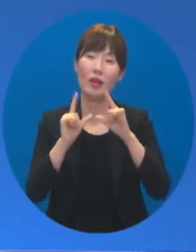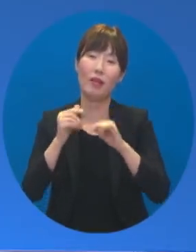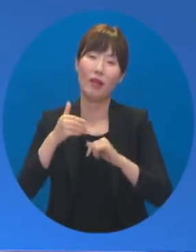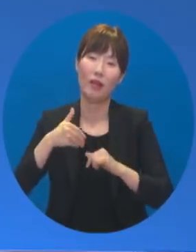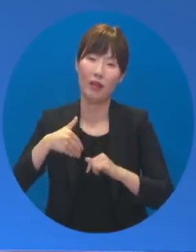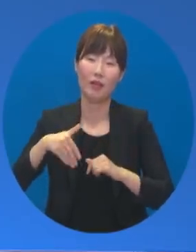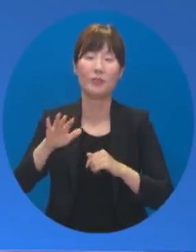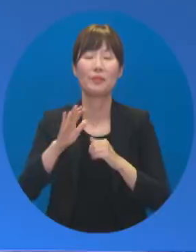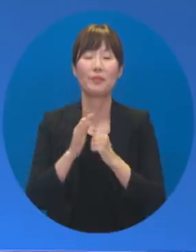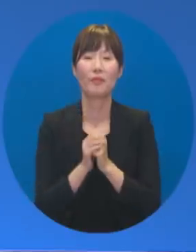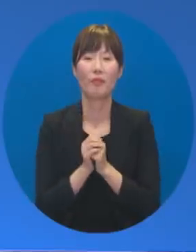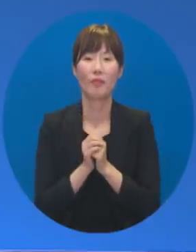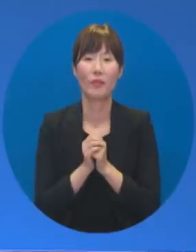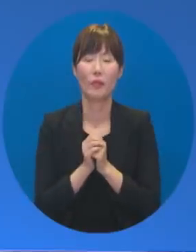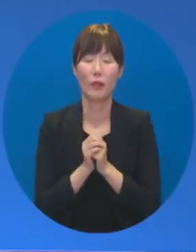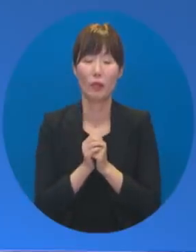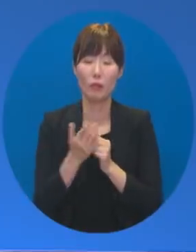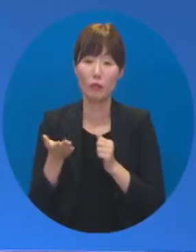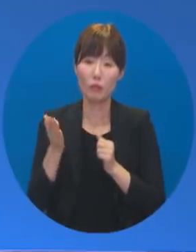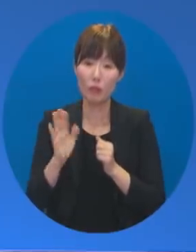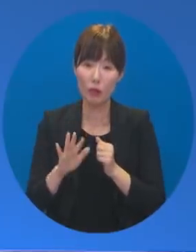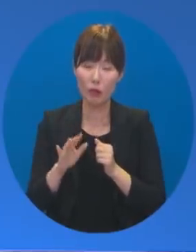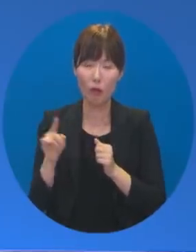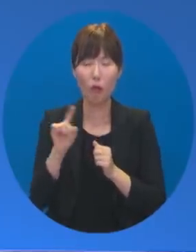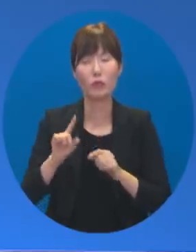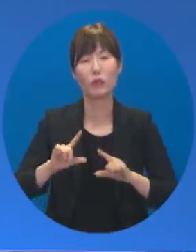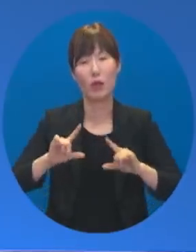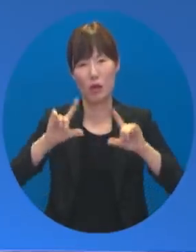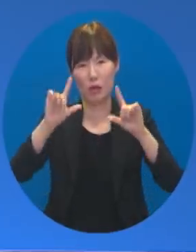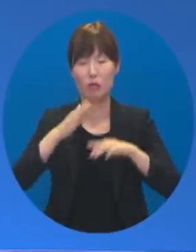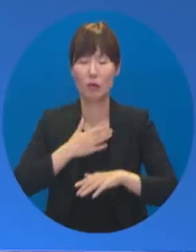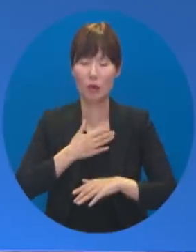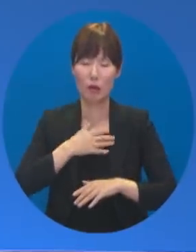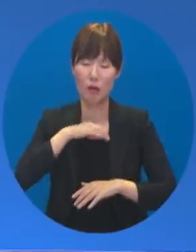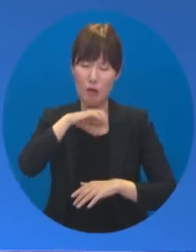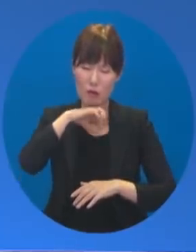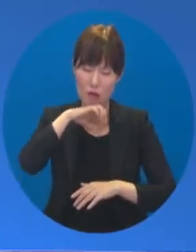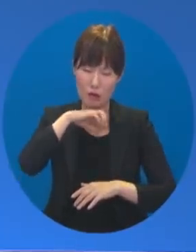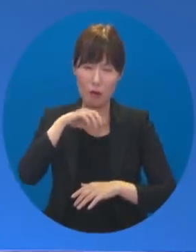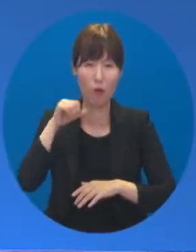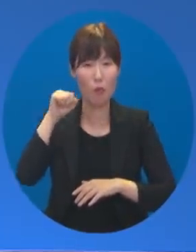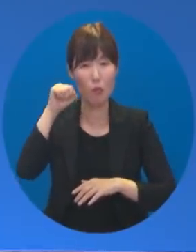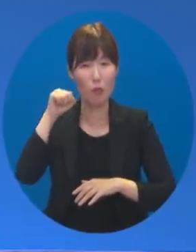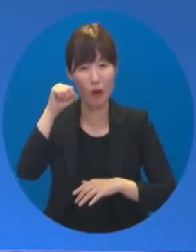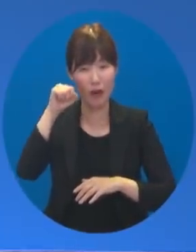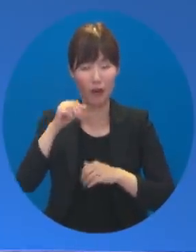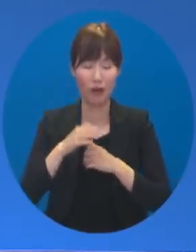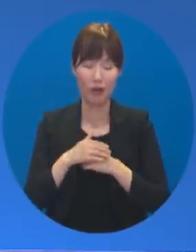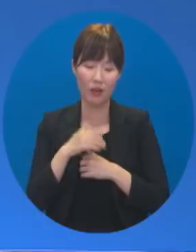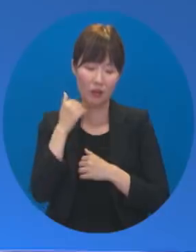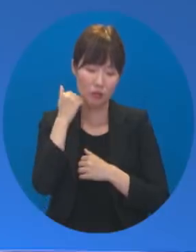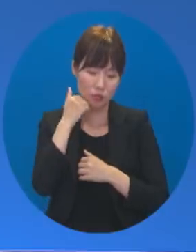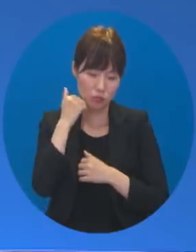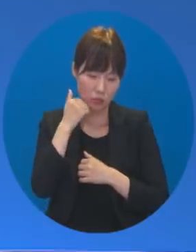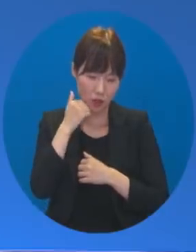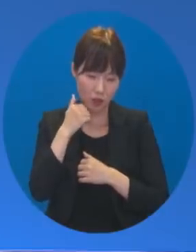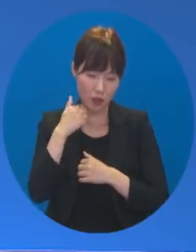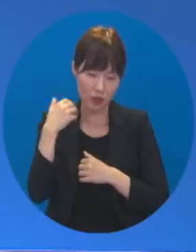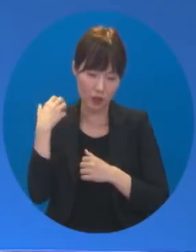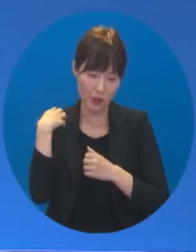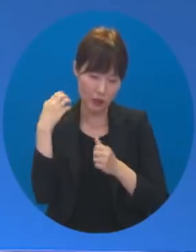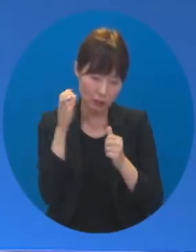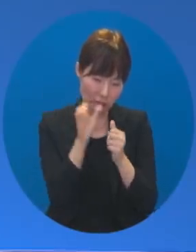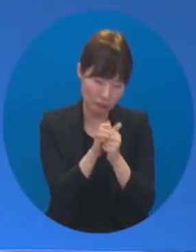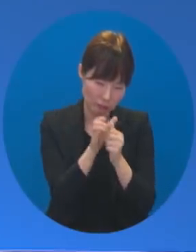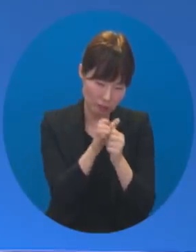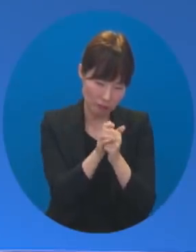이렇게 원망하고 불평하고 뭔가에 누군가에게 책임을 전가하고